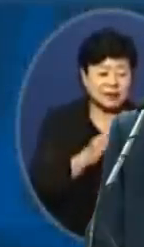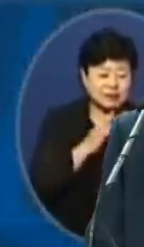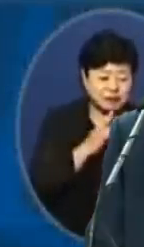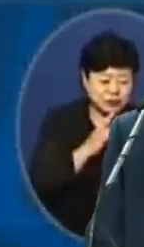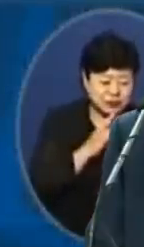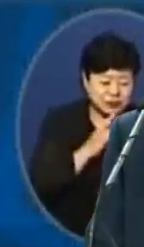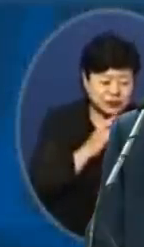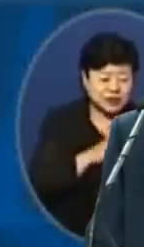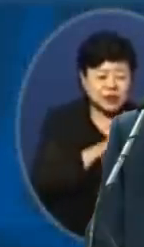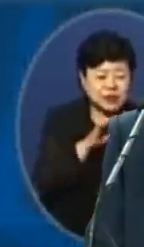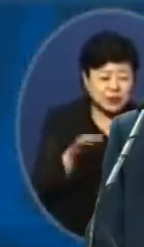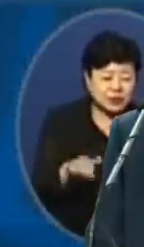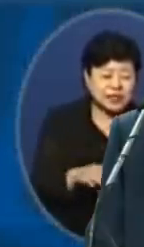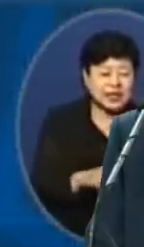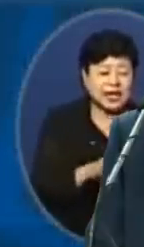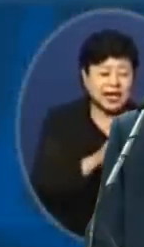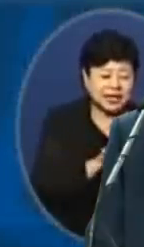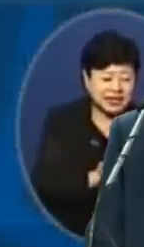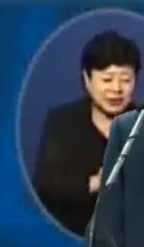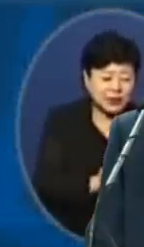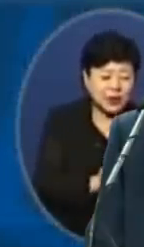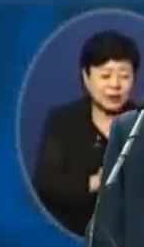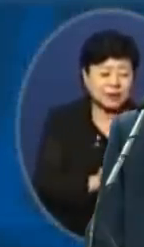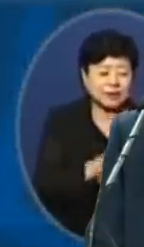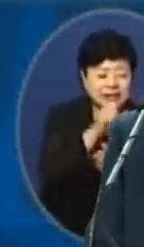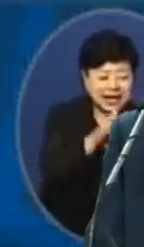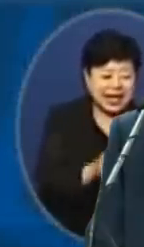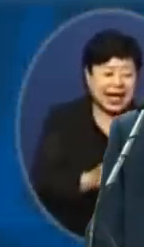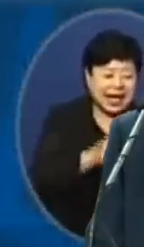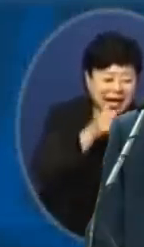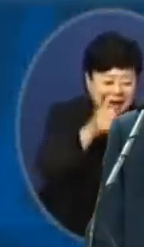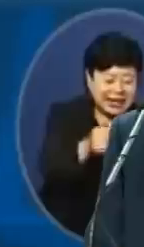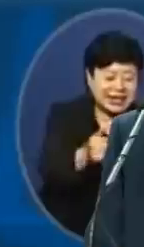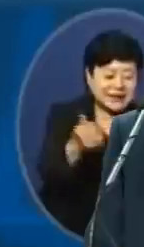우리가 일할 뿐이지만 우리가 기도하면